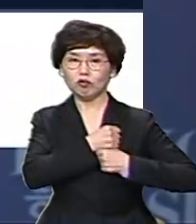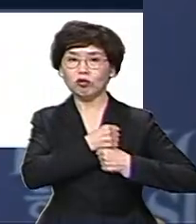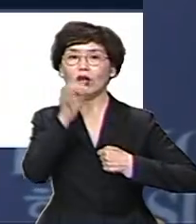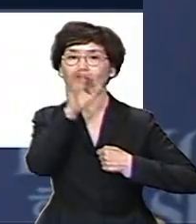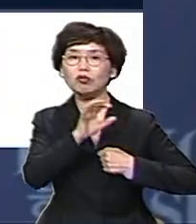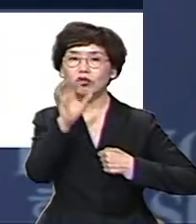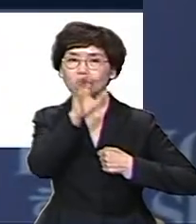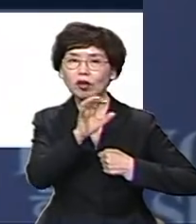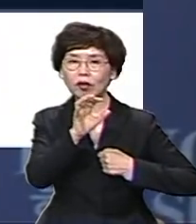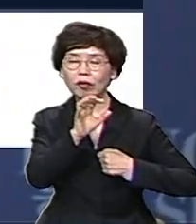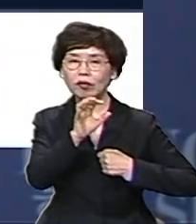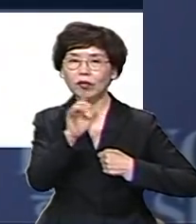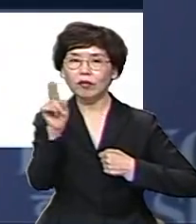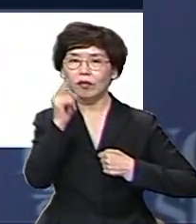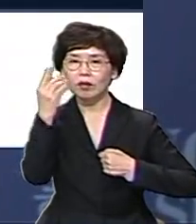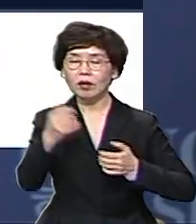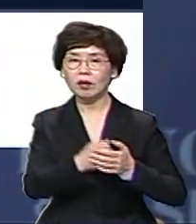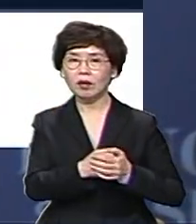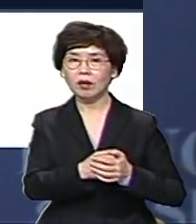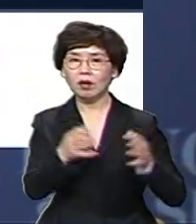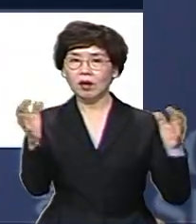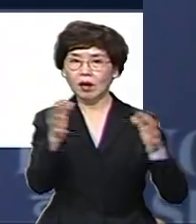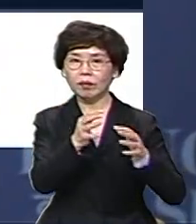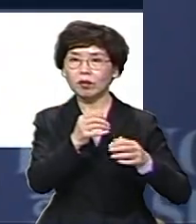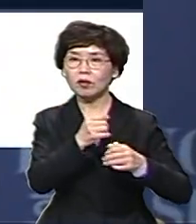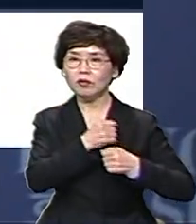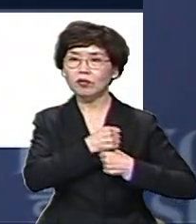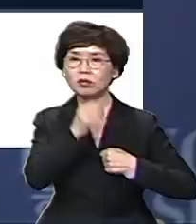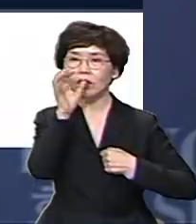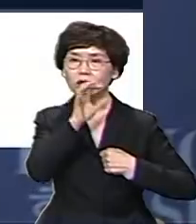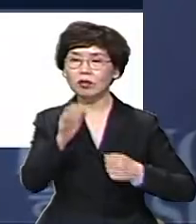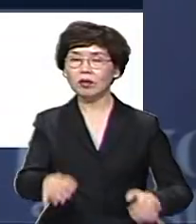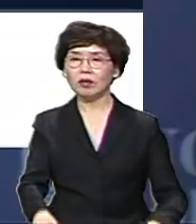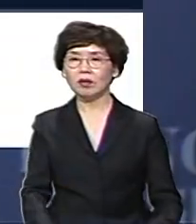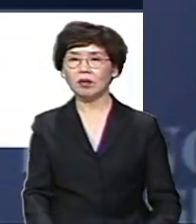핵무기 보유국가로 인정받을 수 있는 그런 찬스가 있습니까?